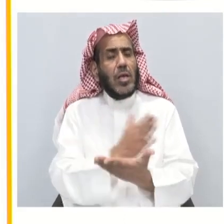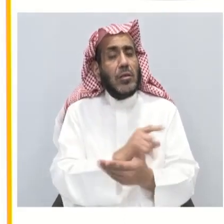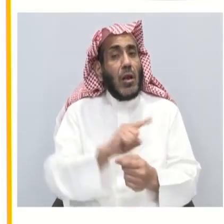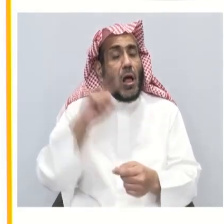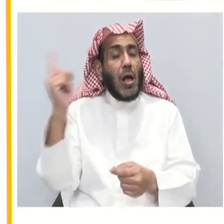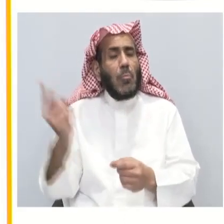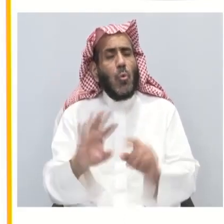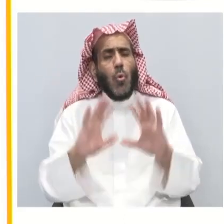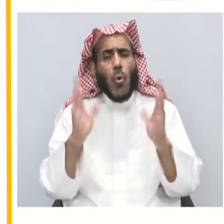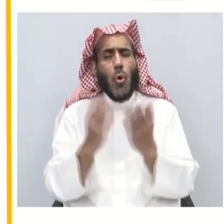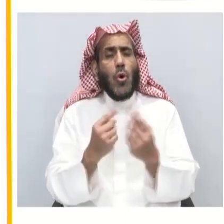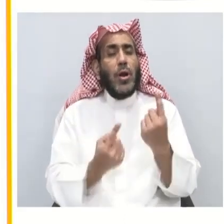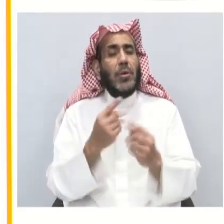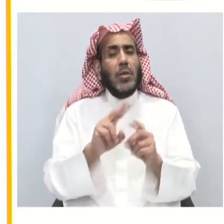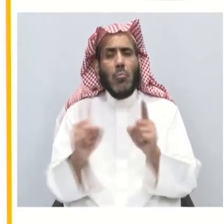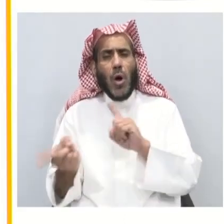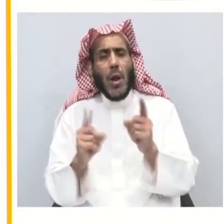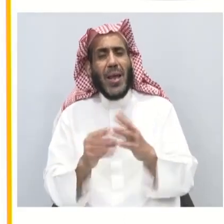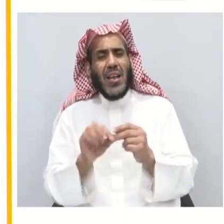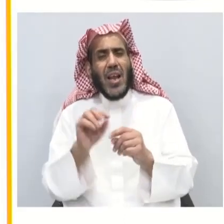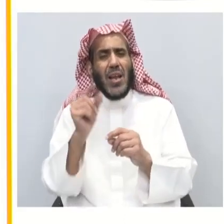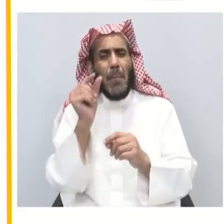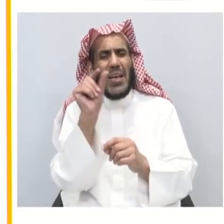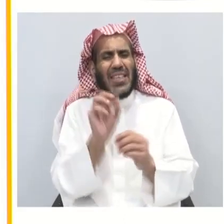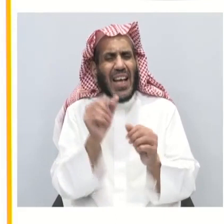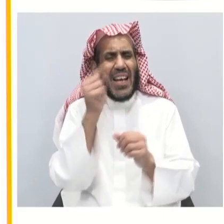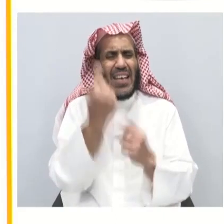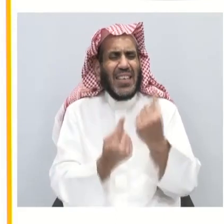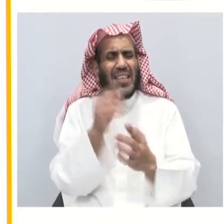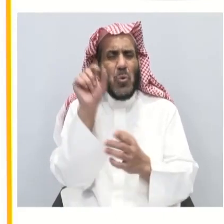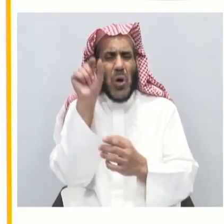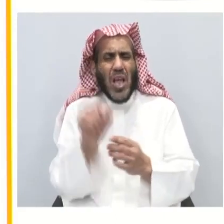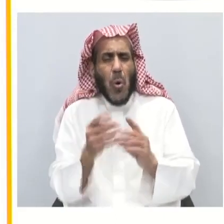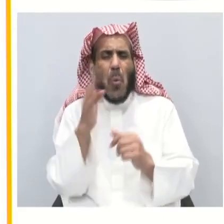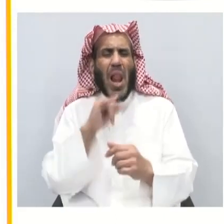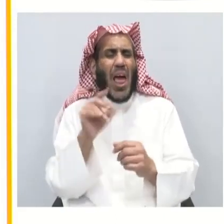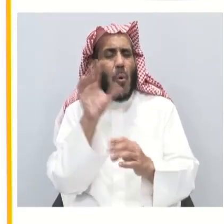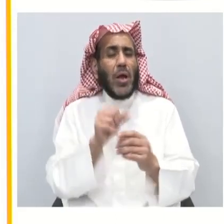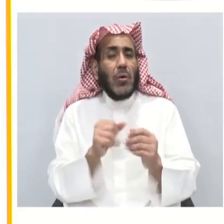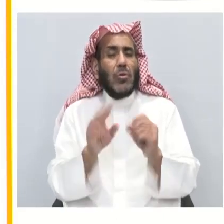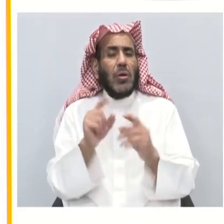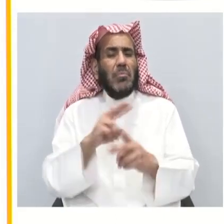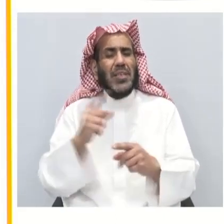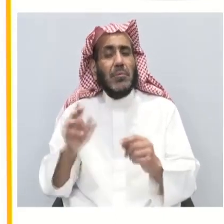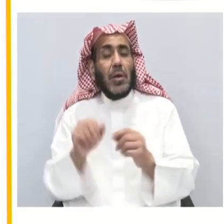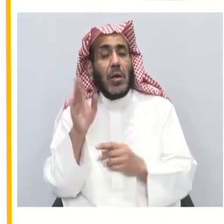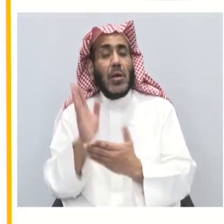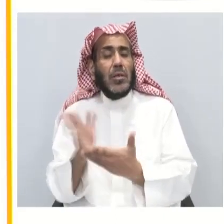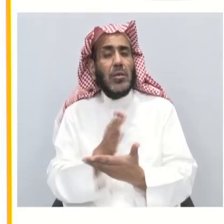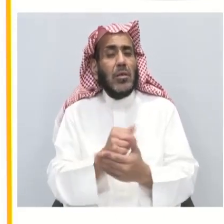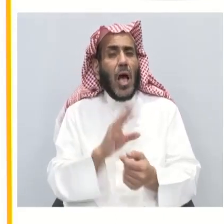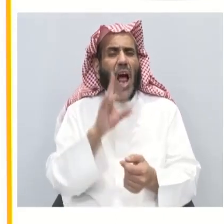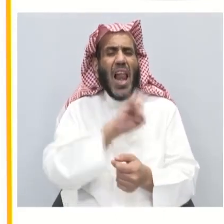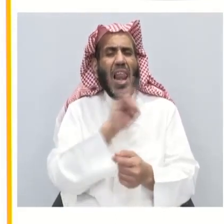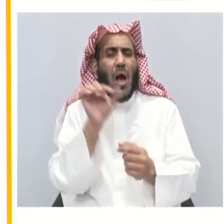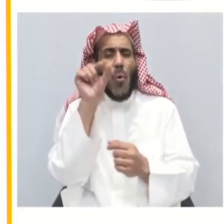النباتات، المقارنة بين النباتات الوعائية واللاوعائية، التمييز بين خصائص كل من النباتات